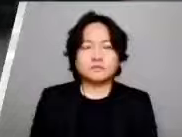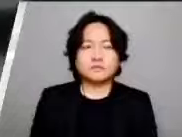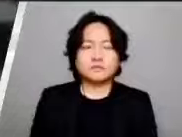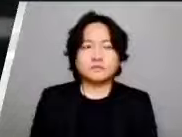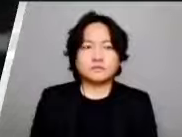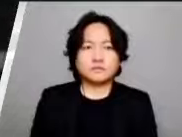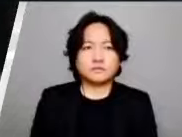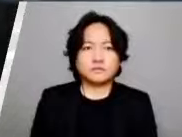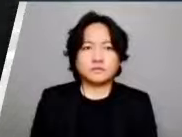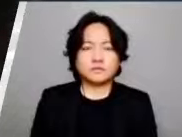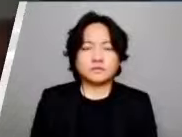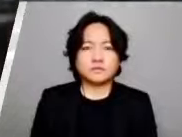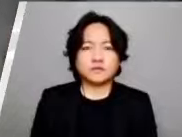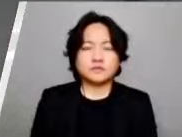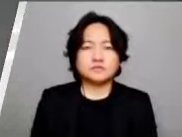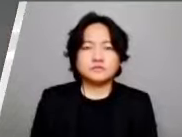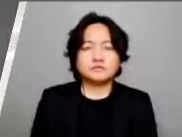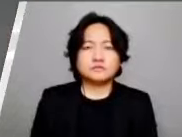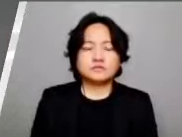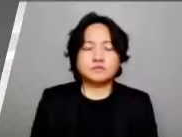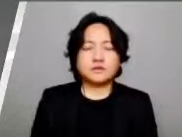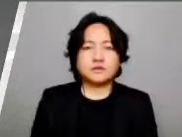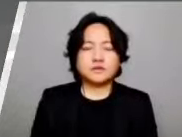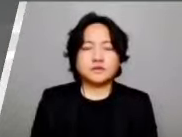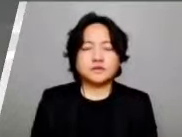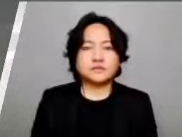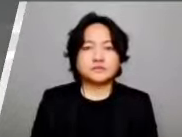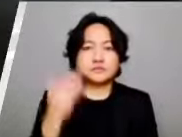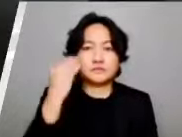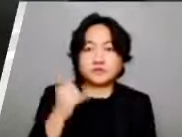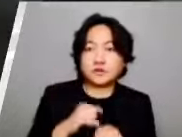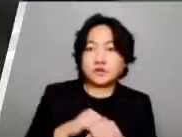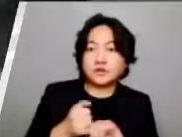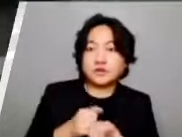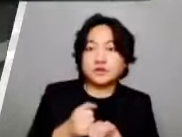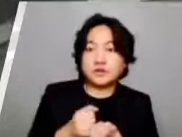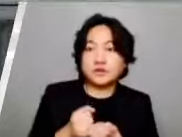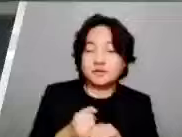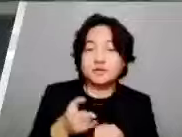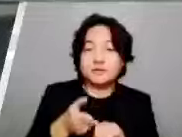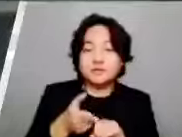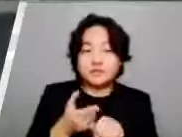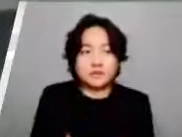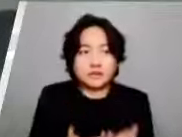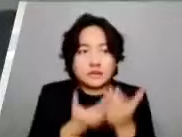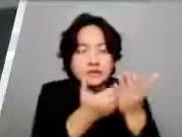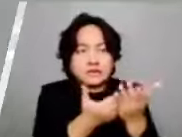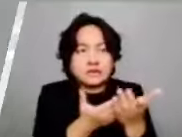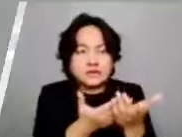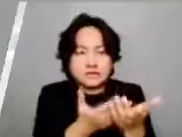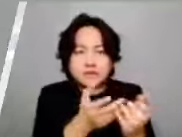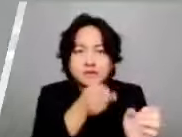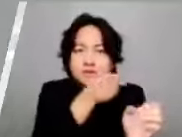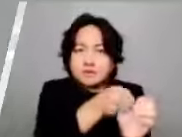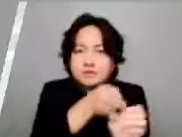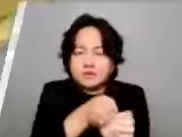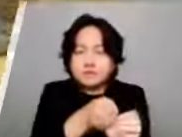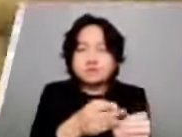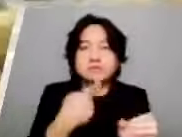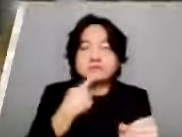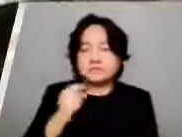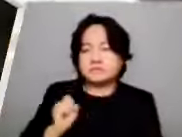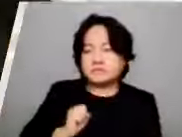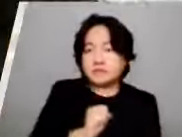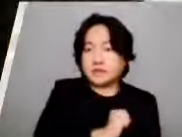Aplikasyon para sa jeepney consolidation program muling binuksan dahil sa pakiusap ng Senado. Hanggang November 29, pinapayagang magsumite